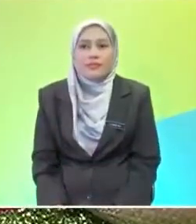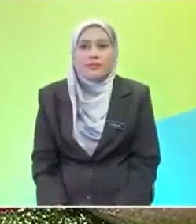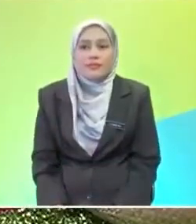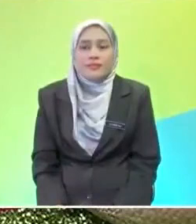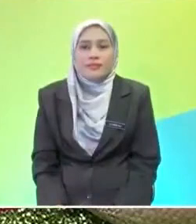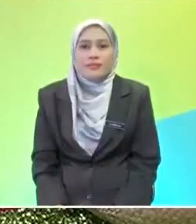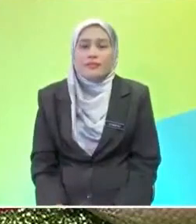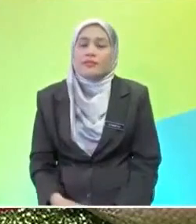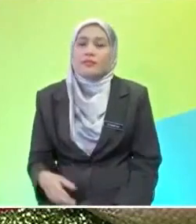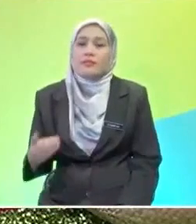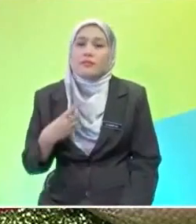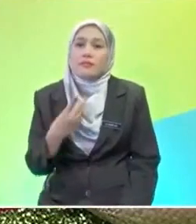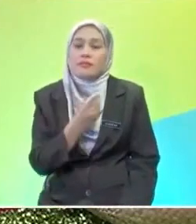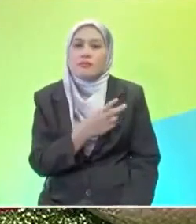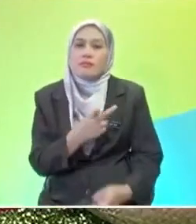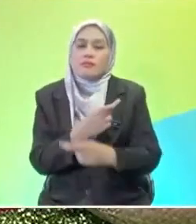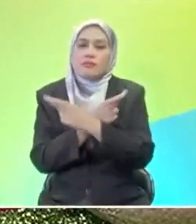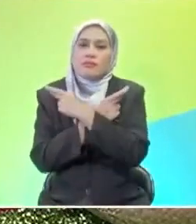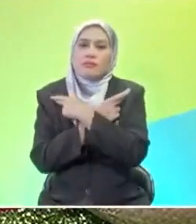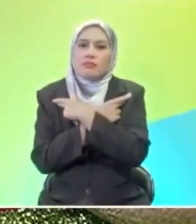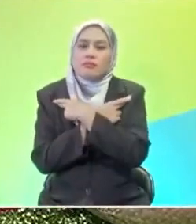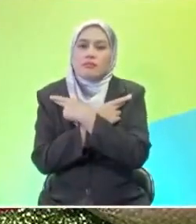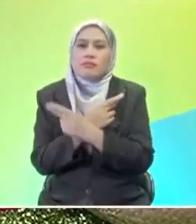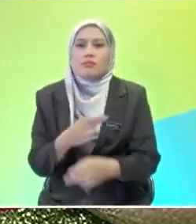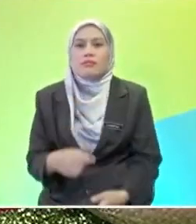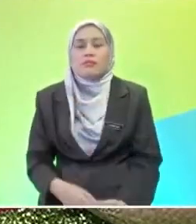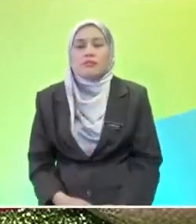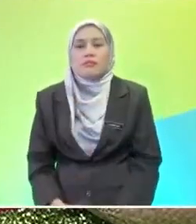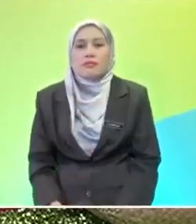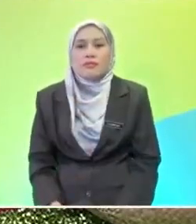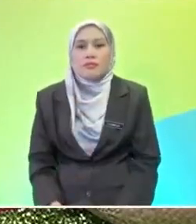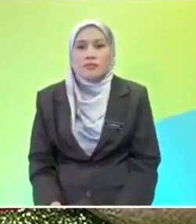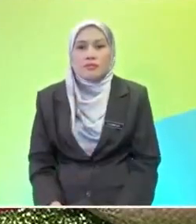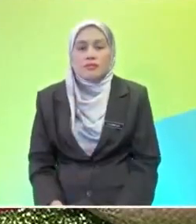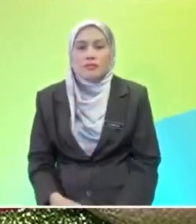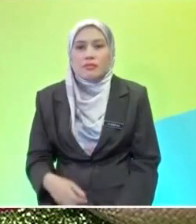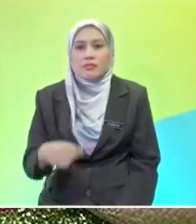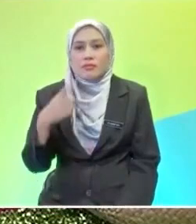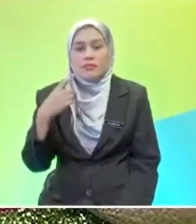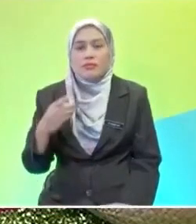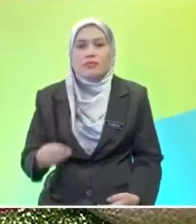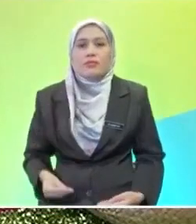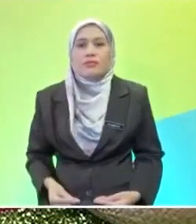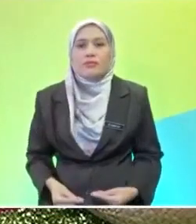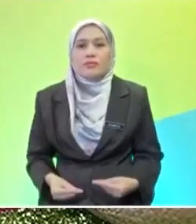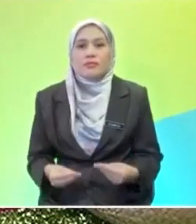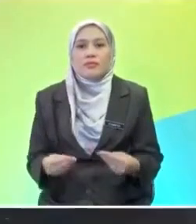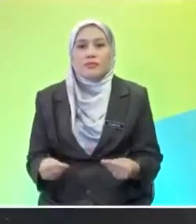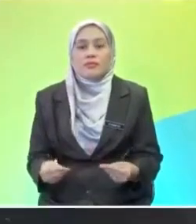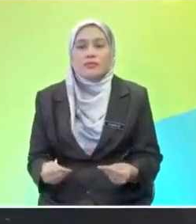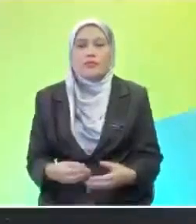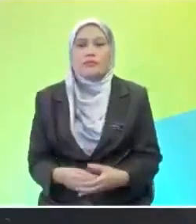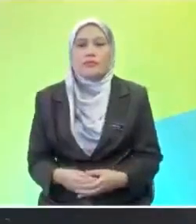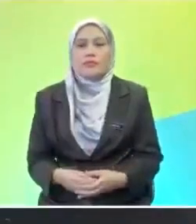cikgu, jom kita berehat sebentar ya. Sebab saya pasti banyak lagi aktiviti yang kita nak buat selepas ini. Dan memberi fokus kepada kemahiran membaca dalam bahasa Melayu.